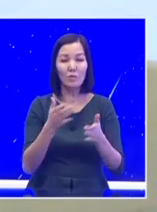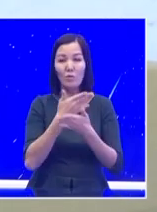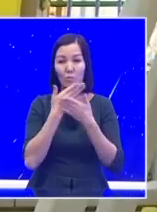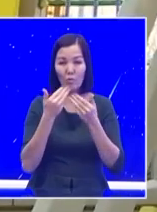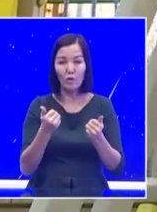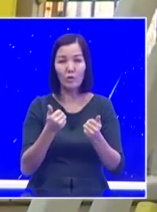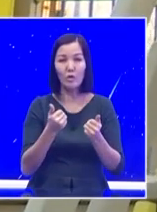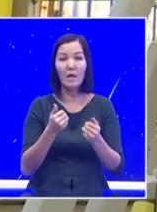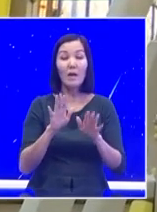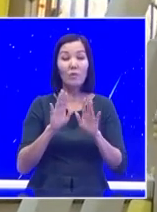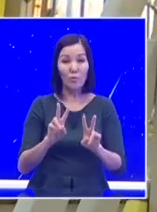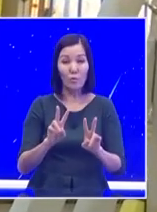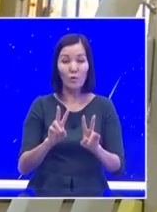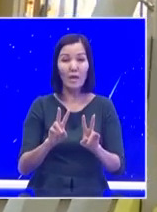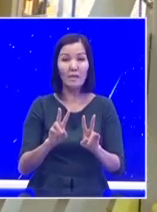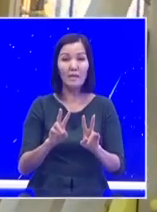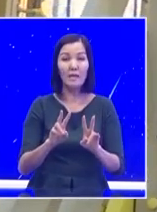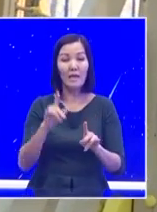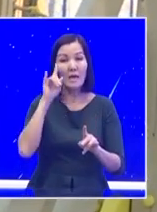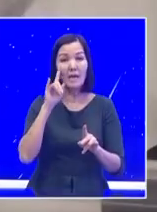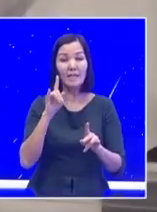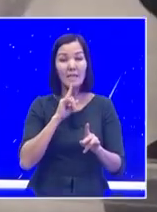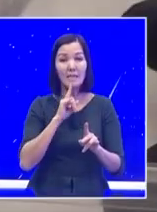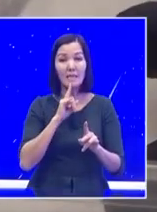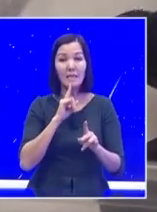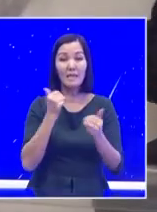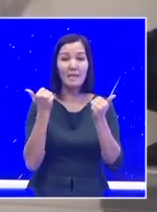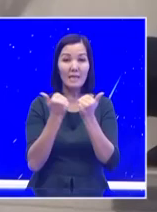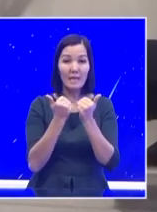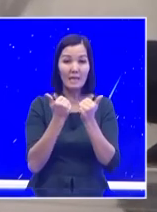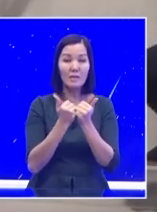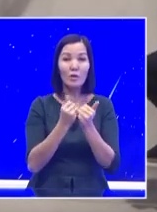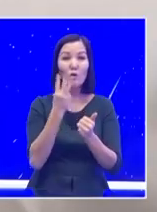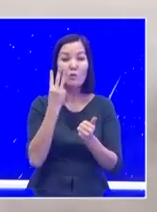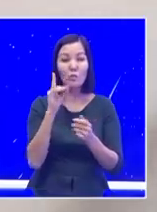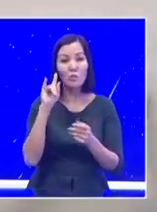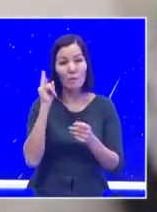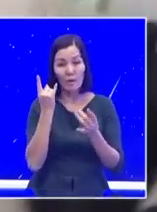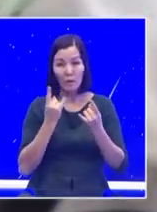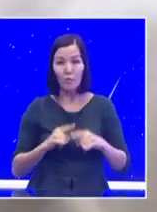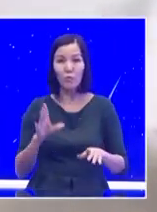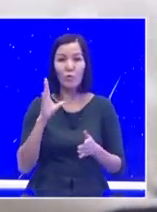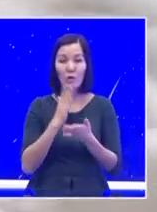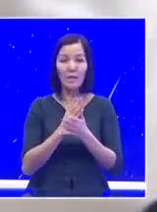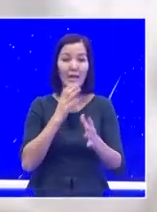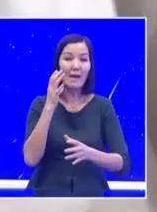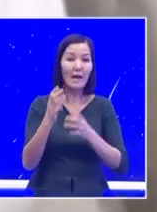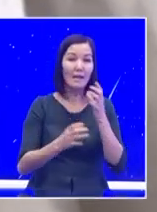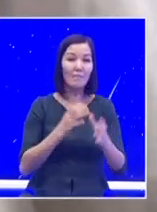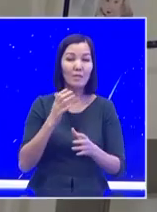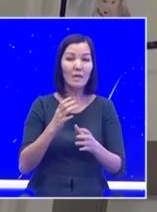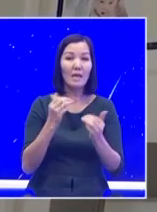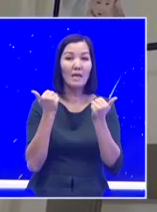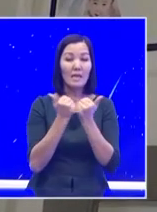қасы. Әйтсе де, аракітік санақтар қазақтың ала-қалауымен егіздеп, үшемдеп көбейіп жатқанын байқатады. Әлемдік санақта егіздер